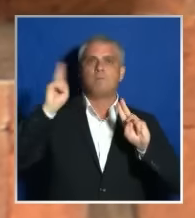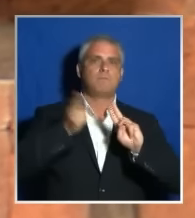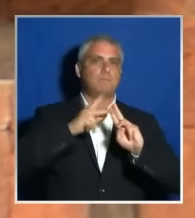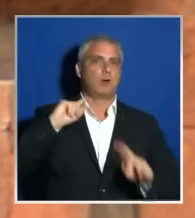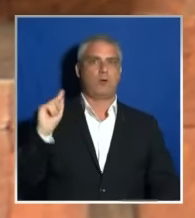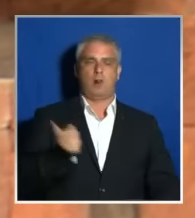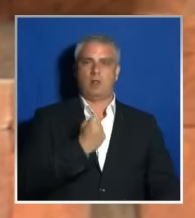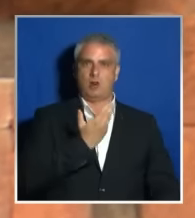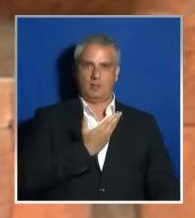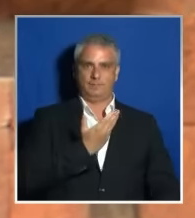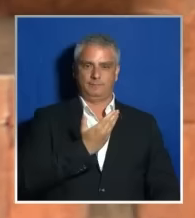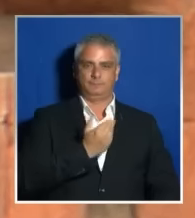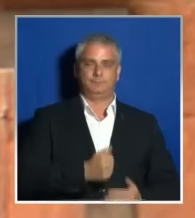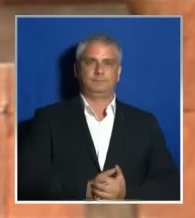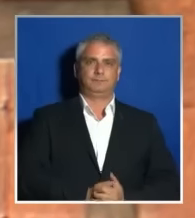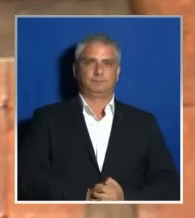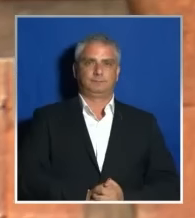העולם.